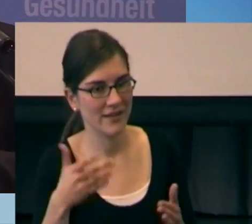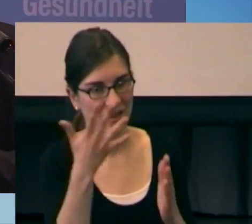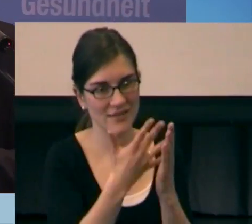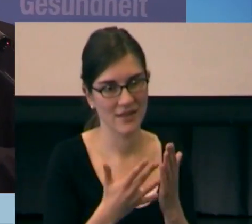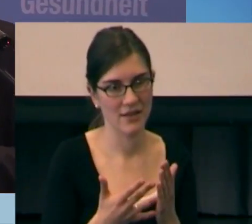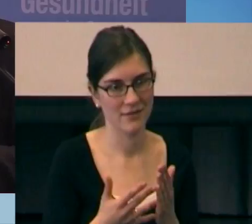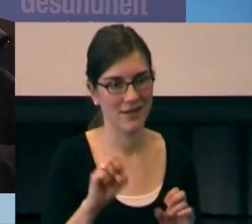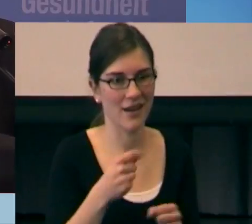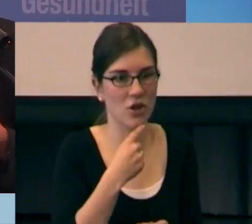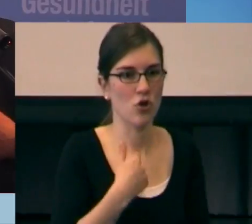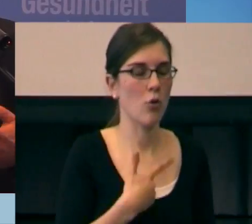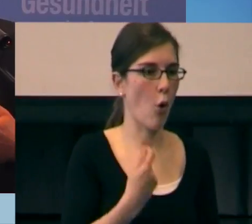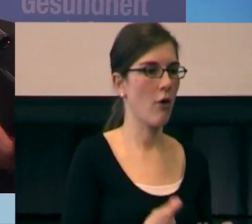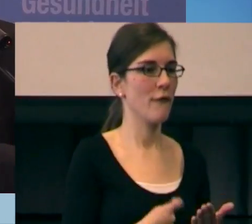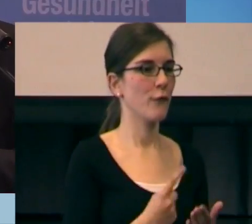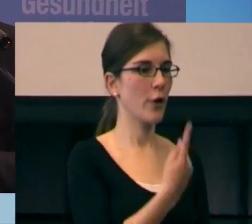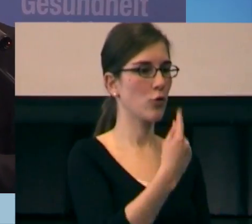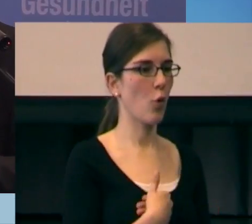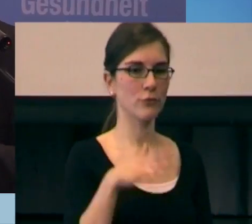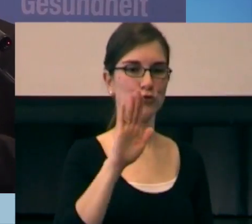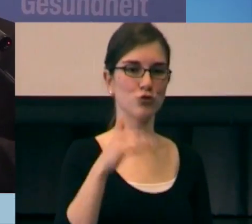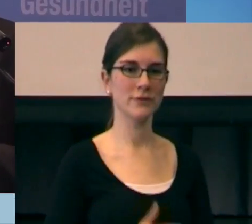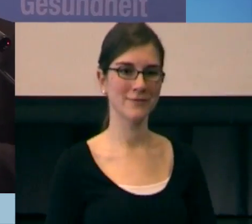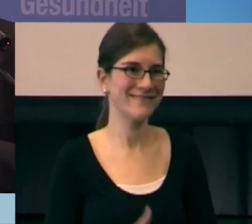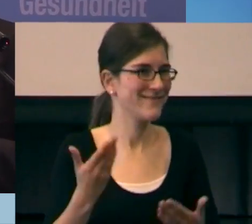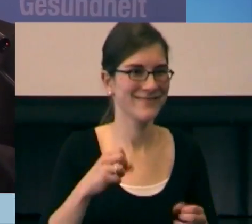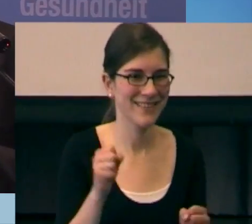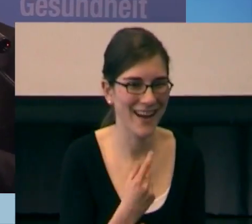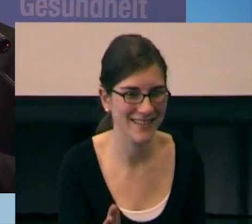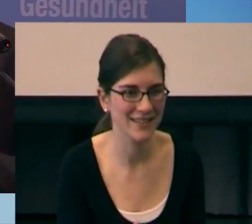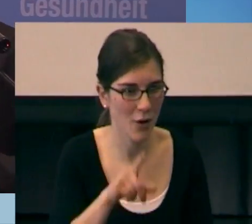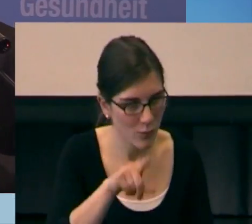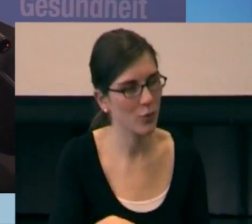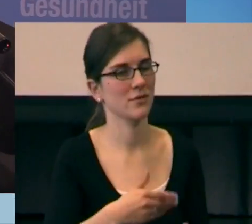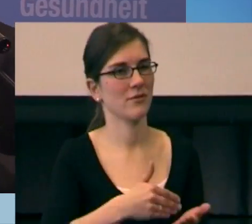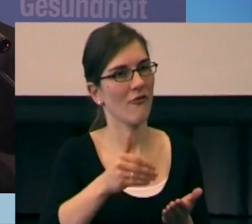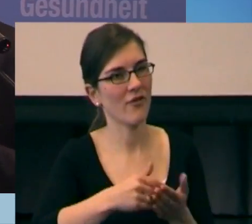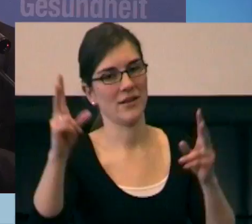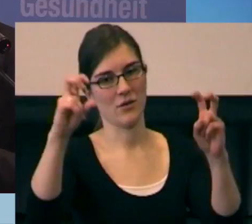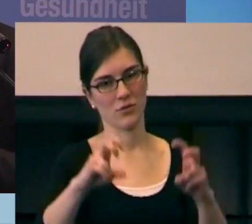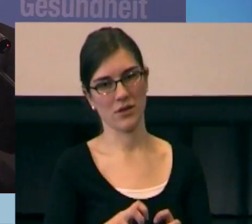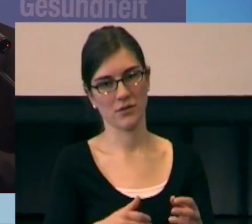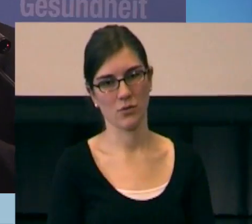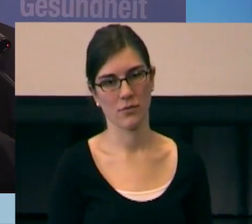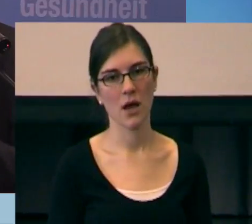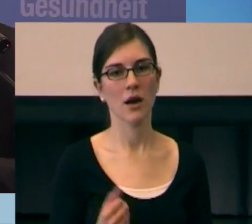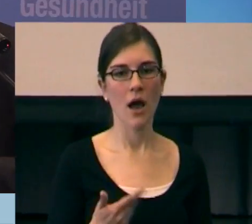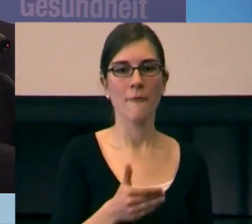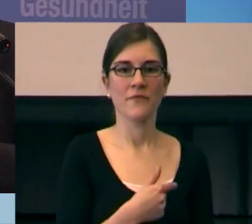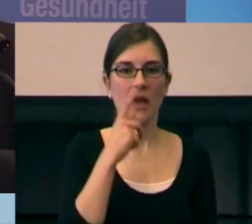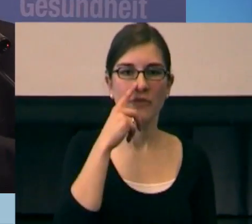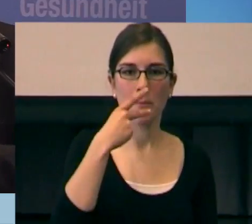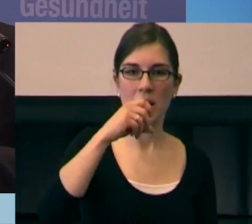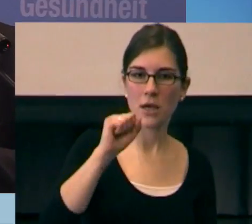jetzt auf Wiedersehen, Herr Müller. Das heißt, das muss ja Konsequenzen haben. Deswegen muss man vor einer PSA-Bestimmung eigentlich dem Patienten auch sagen, es kann